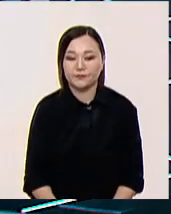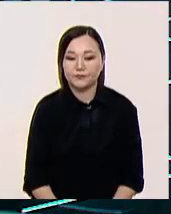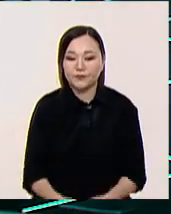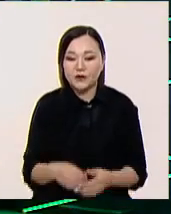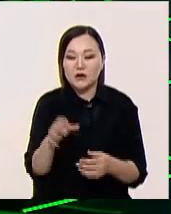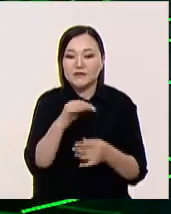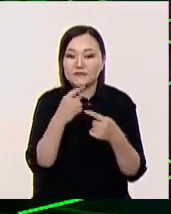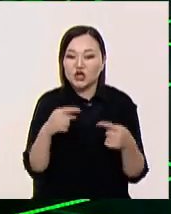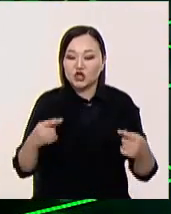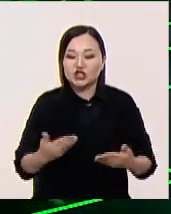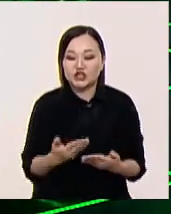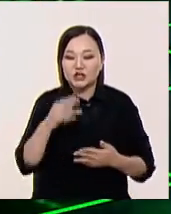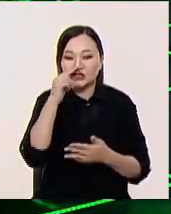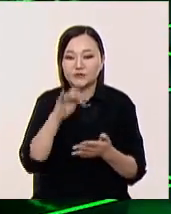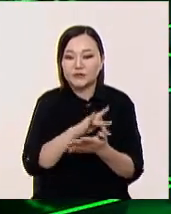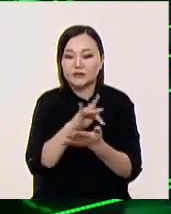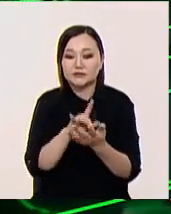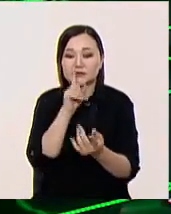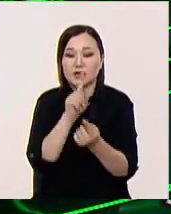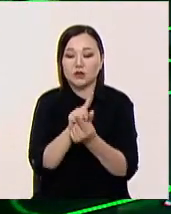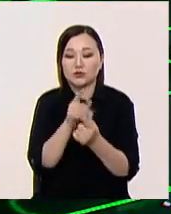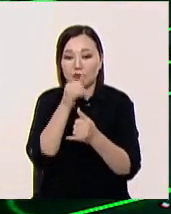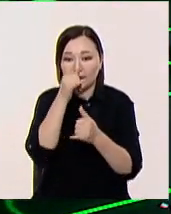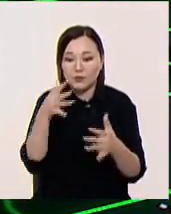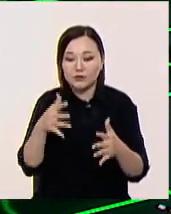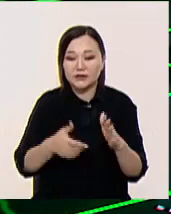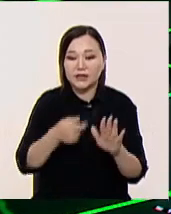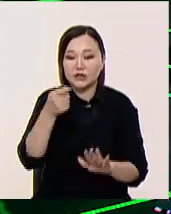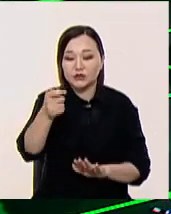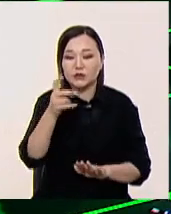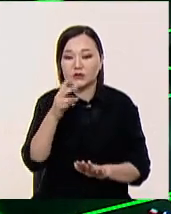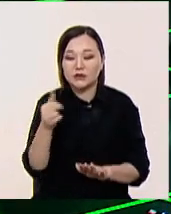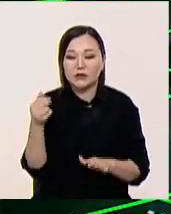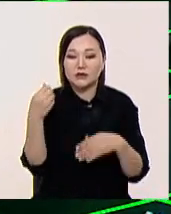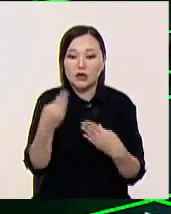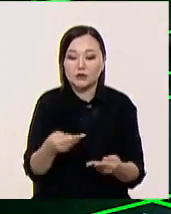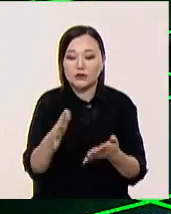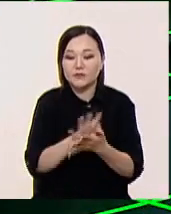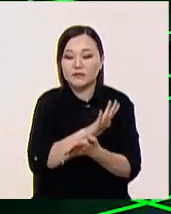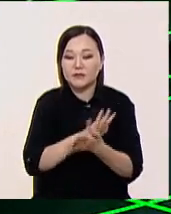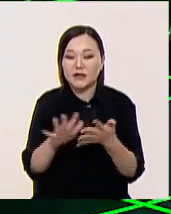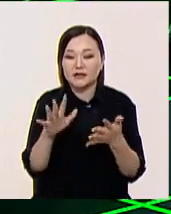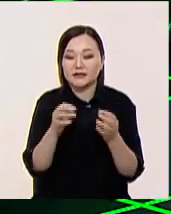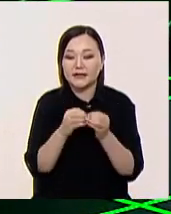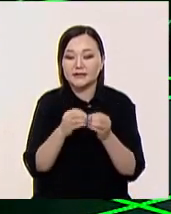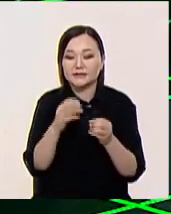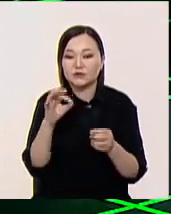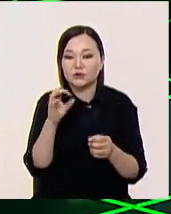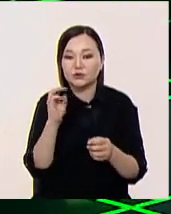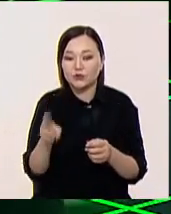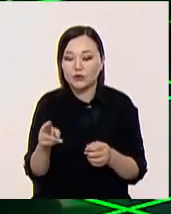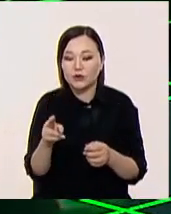А вот некоторые жители Шымкента столкнулись с тем, что не могут подать заявки на гарантированные государством бесплатные 10